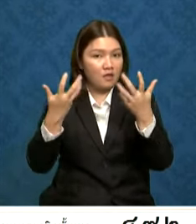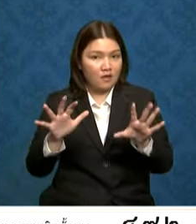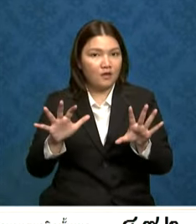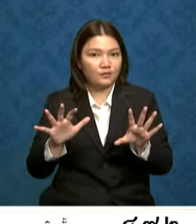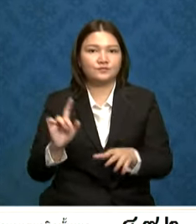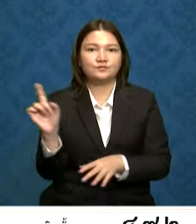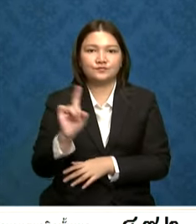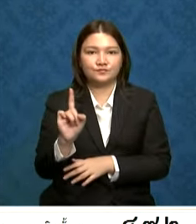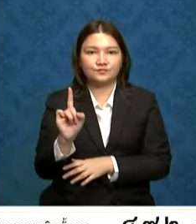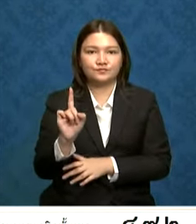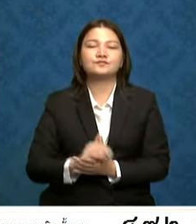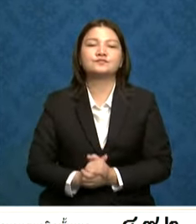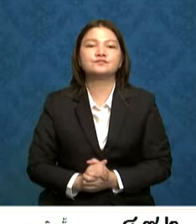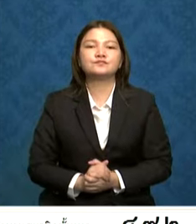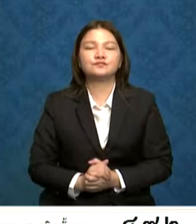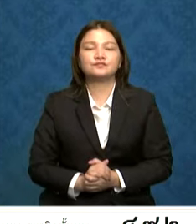ดังต่อไปนี้